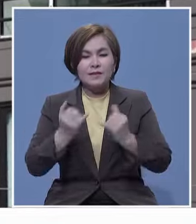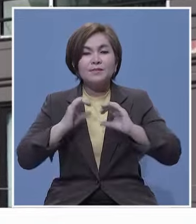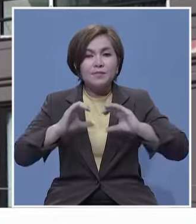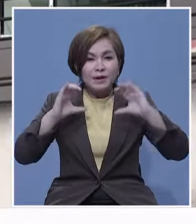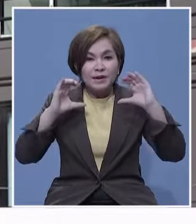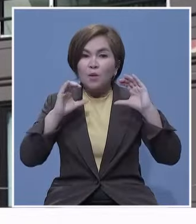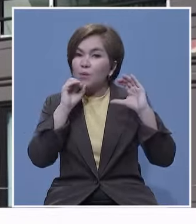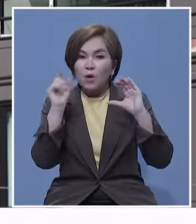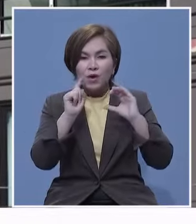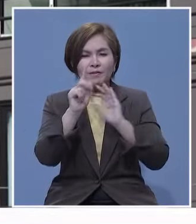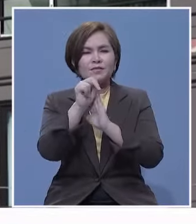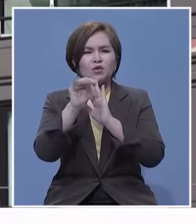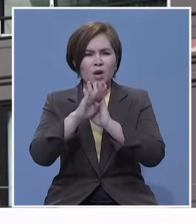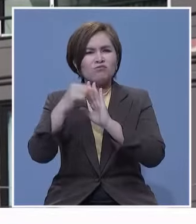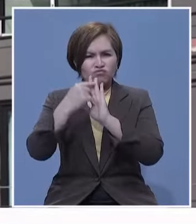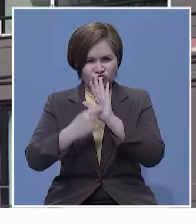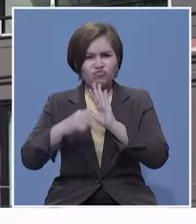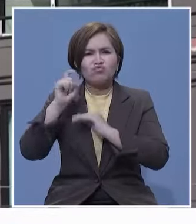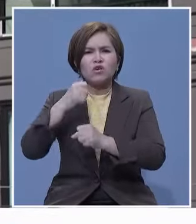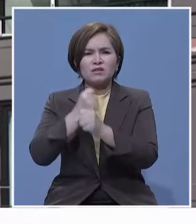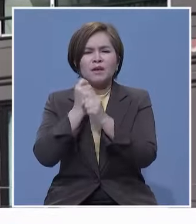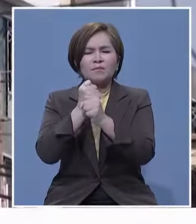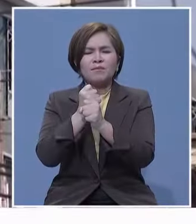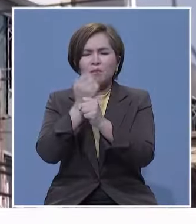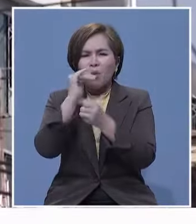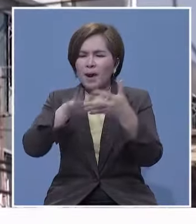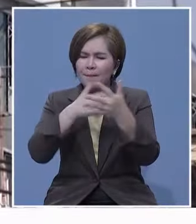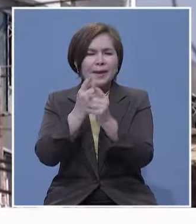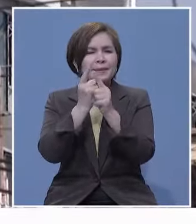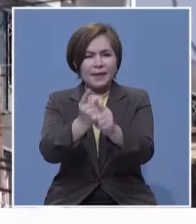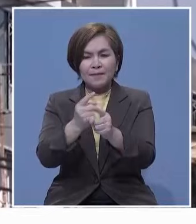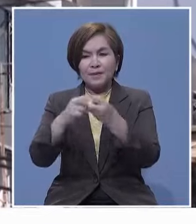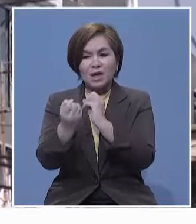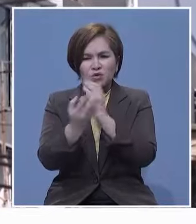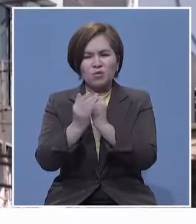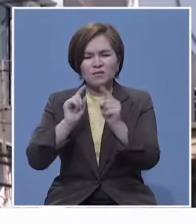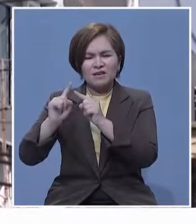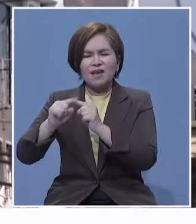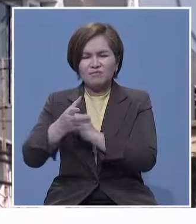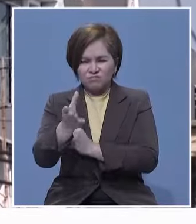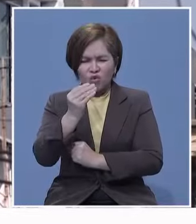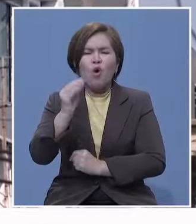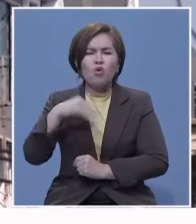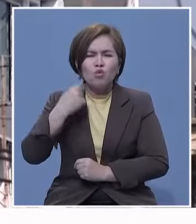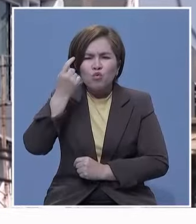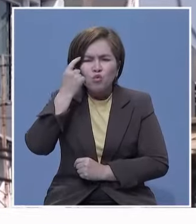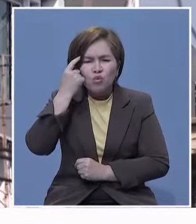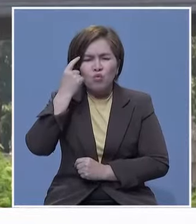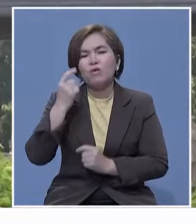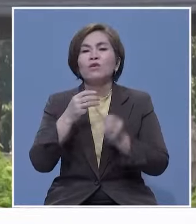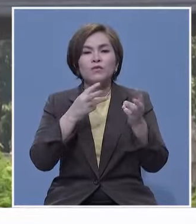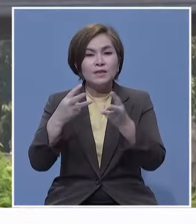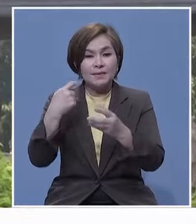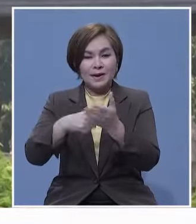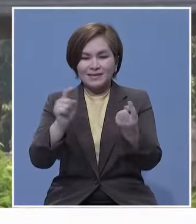ยืนยันว่านโยบายนี้จะต้องดำเนินการตามที่กำหนดไว้และทราบถึงผลกระทบที่อาจจะเกิดขึ้นซึ่งการลดการส่งเงิน